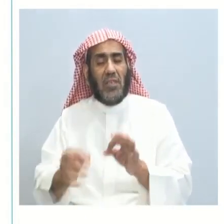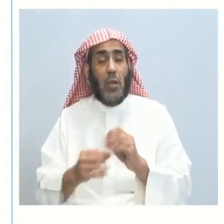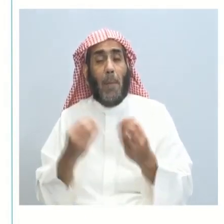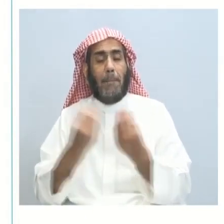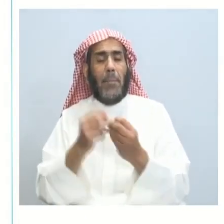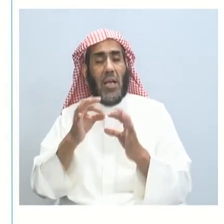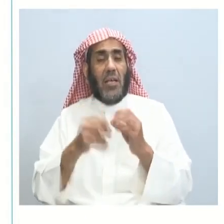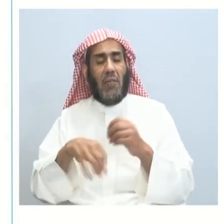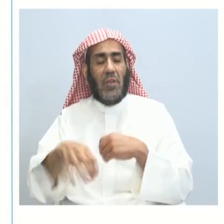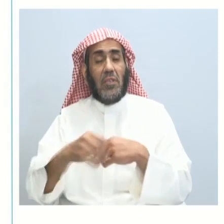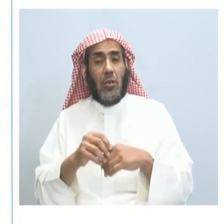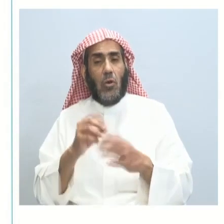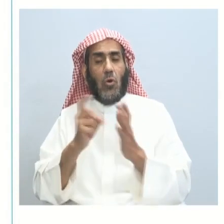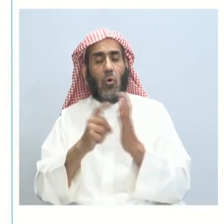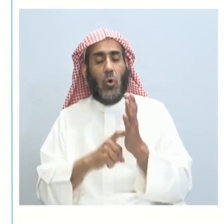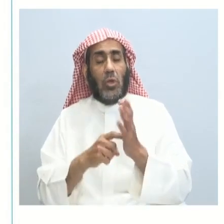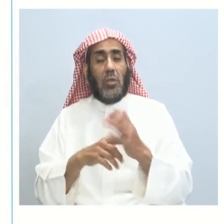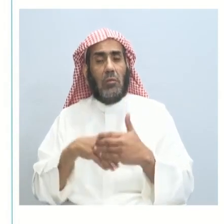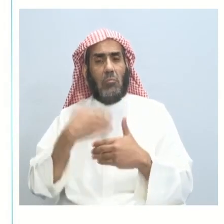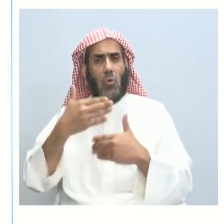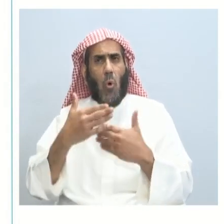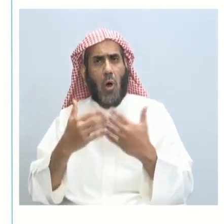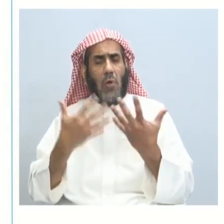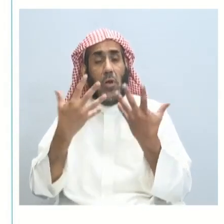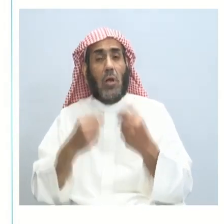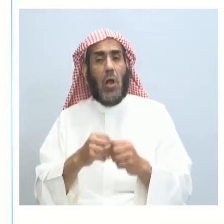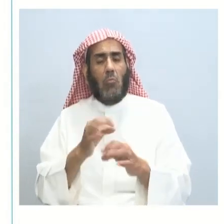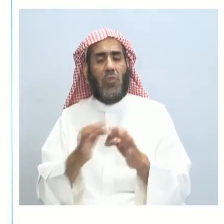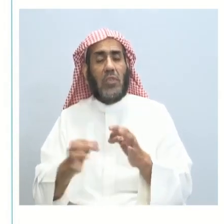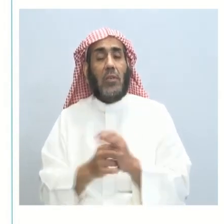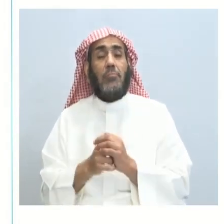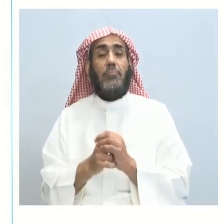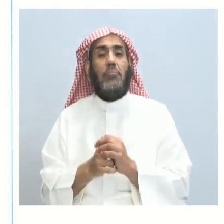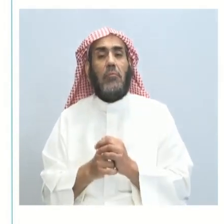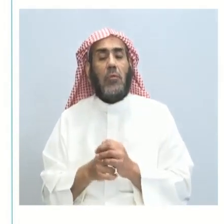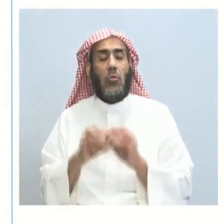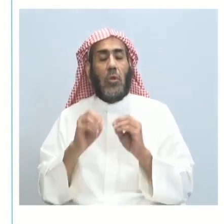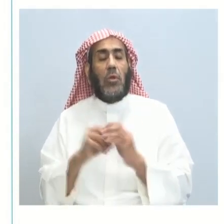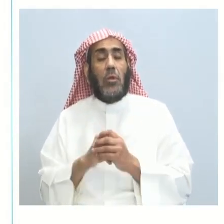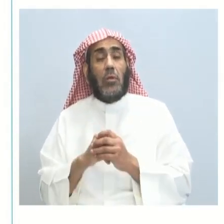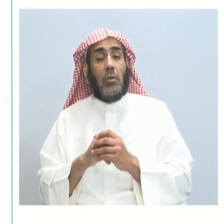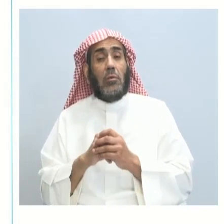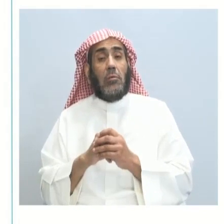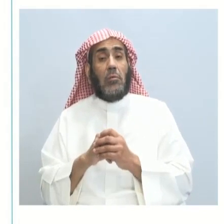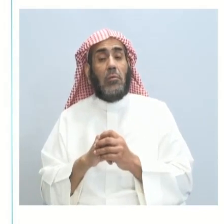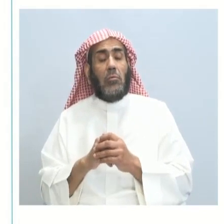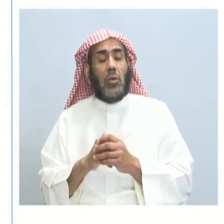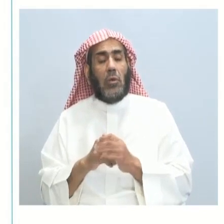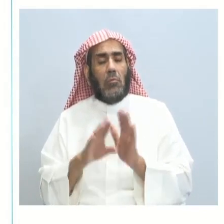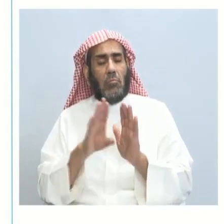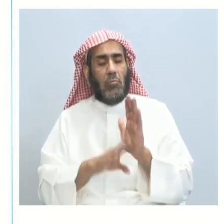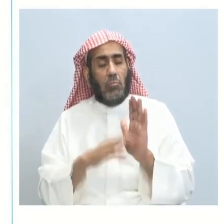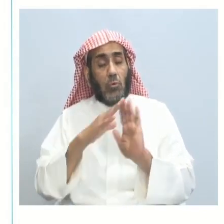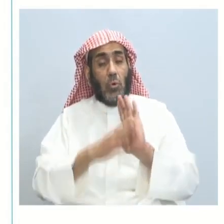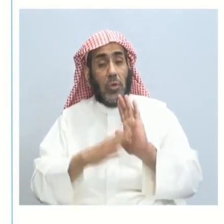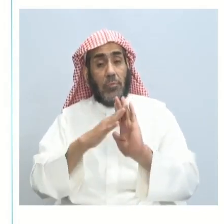معايير الفرز خطط الطوارئ المفصله نح ذكرنا هنالك خطوط